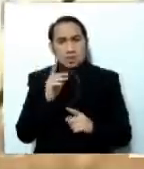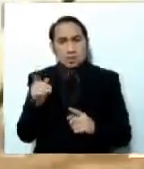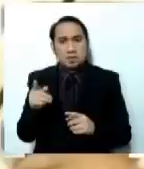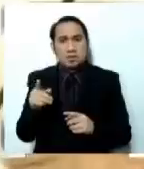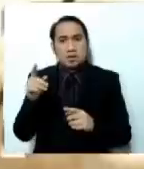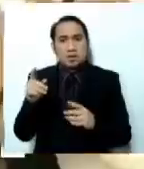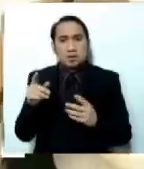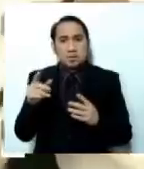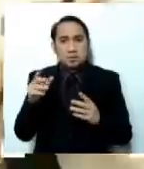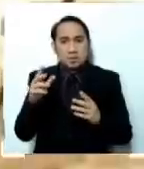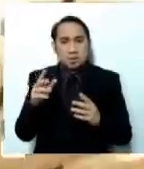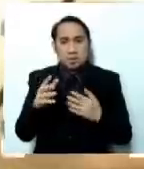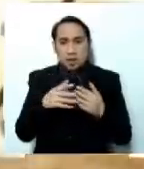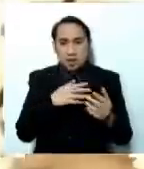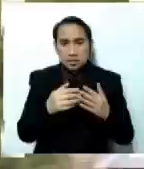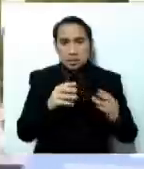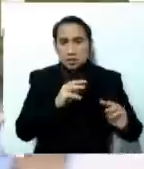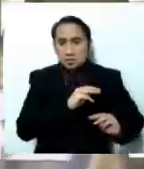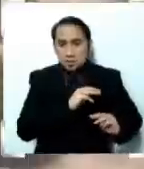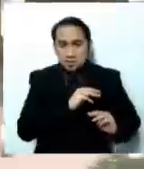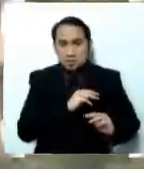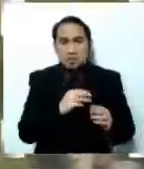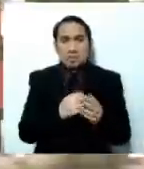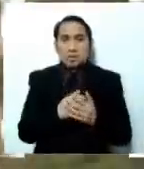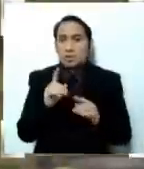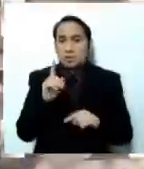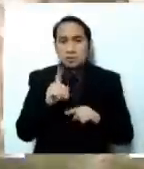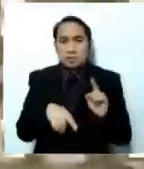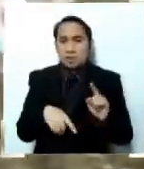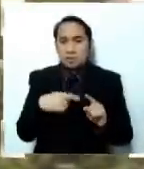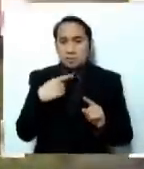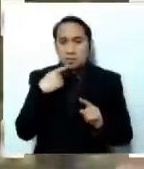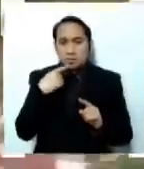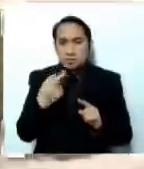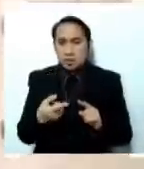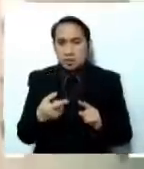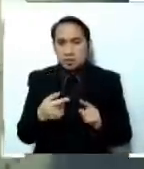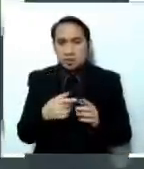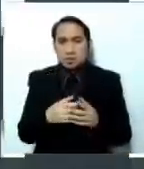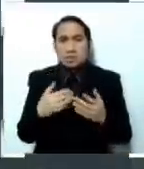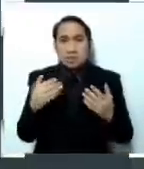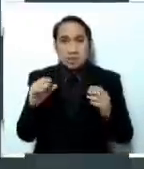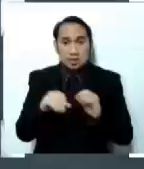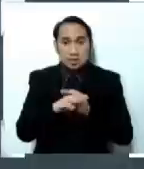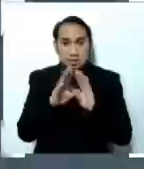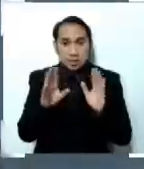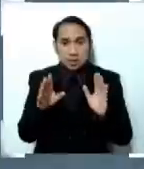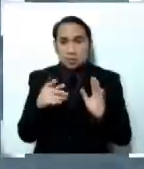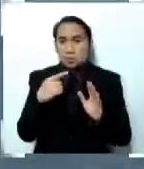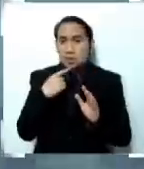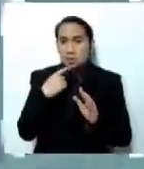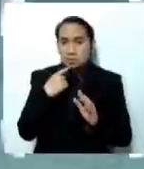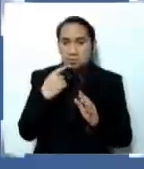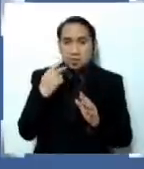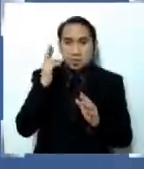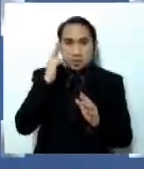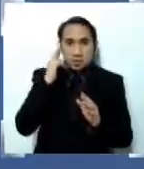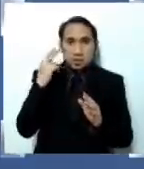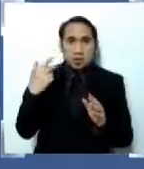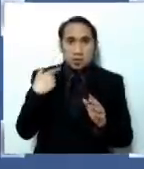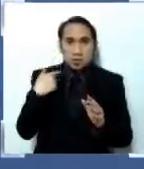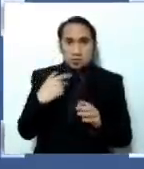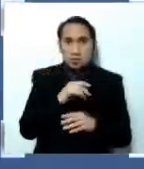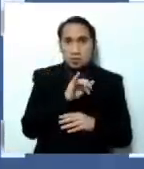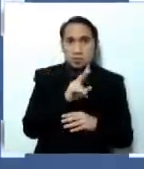kahit ang militar, wala daw say dito. Nilinaw naman ni Roque ang kanyang pahayag. Sabi niya, may claim ang Pilipinas sa Julian Felipe